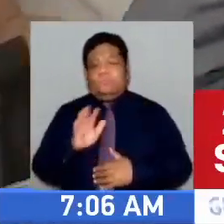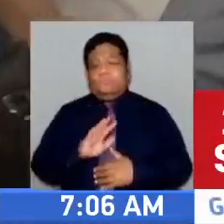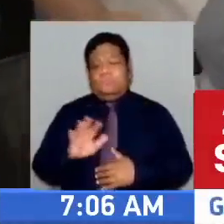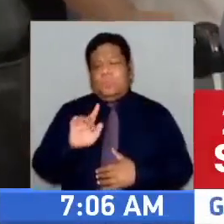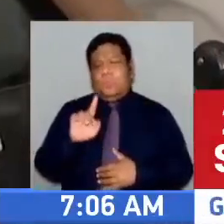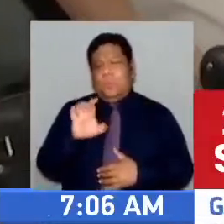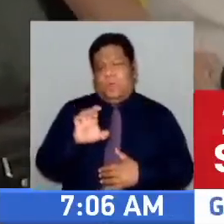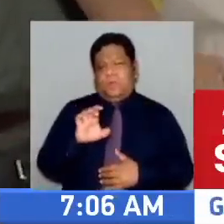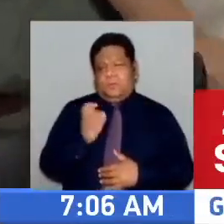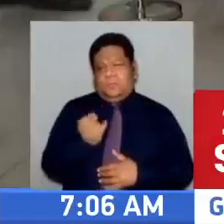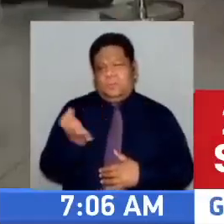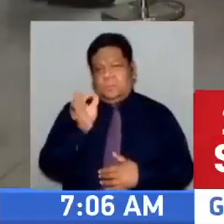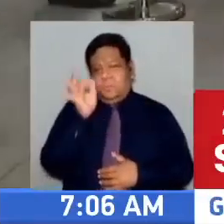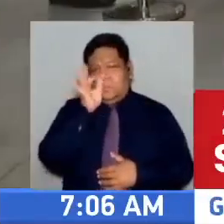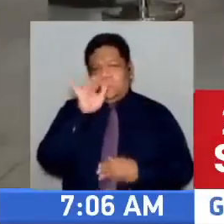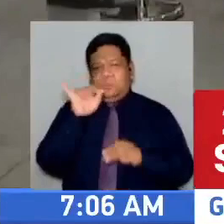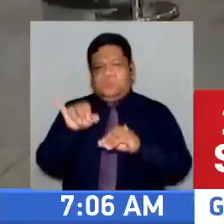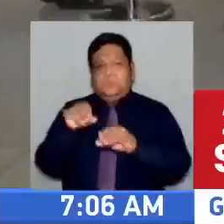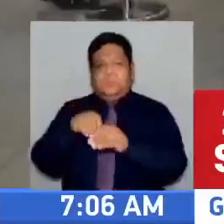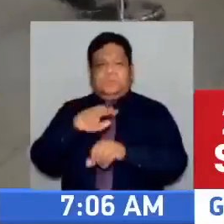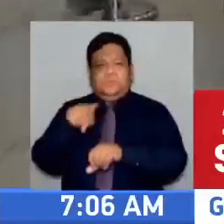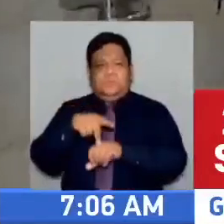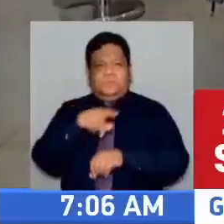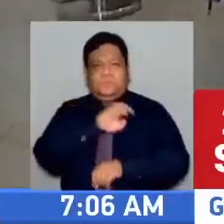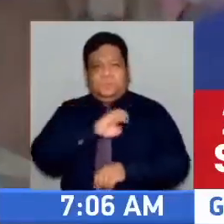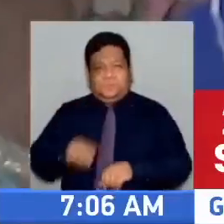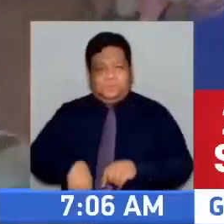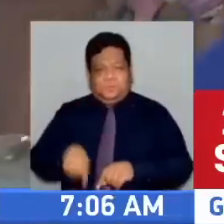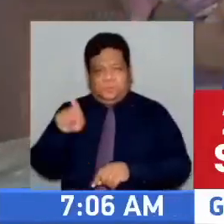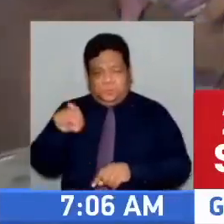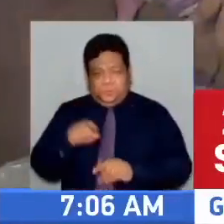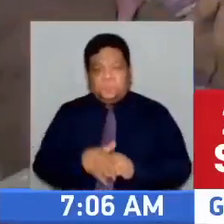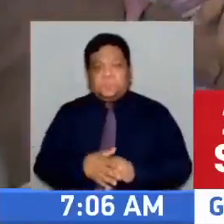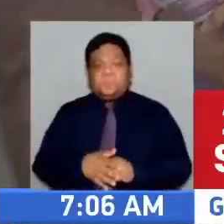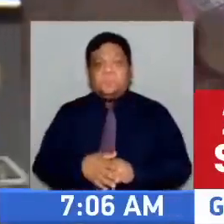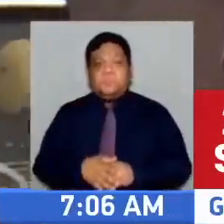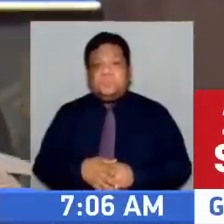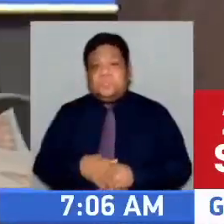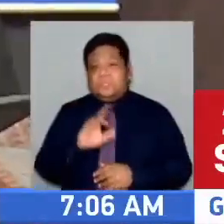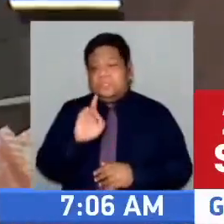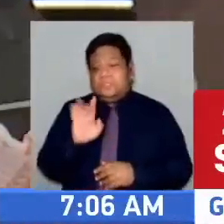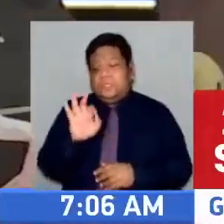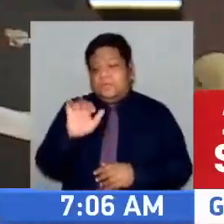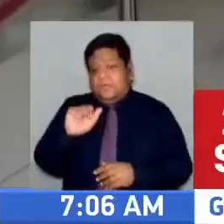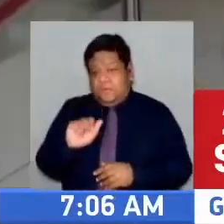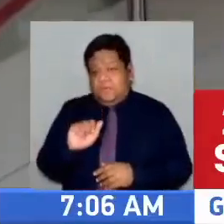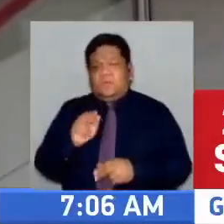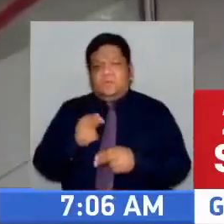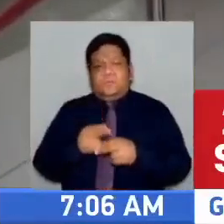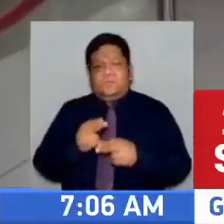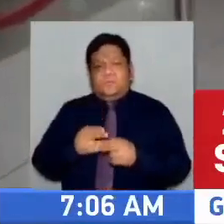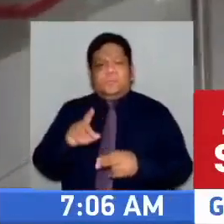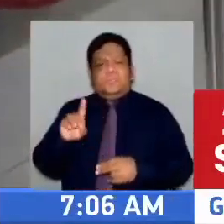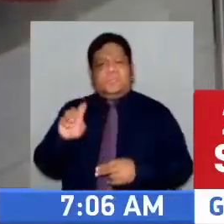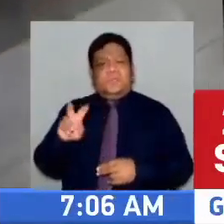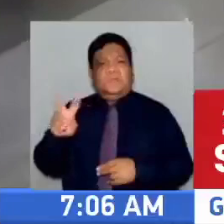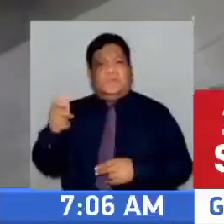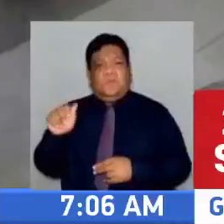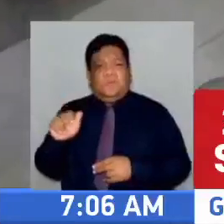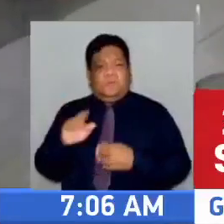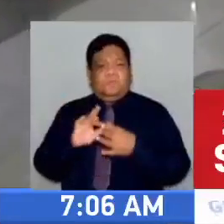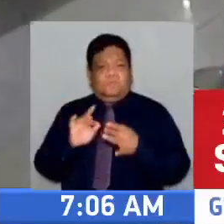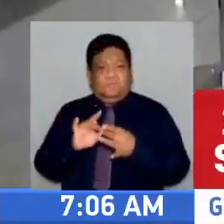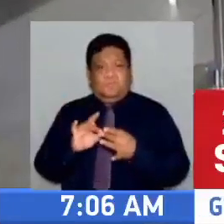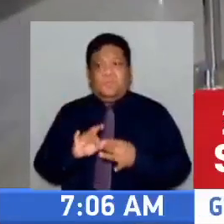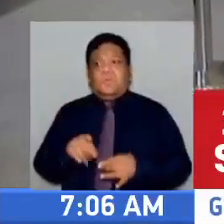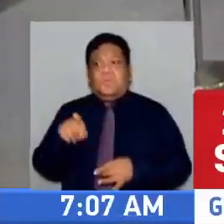Assembly roon. Ayon kay Department of Foreign Affairs Undersecretary Eduardo De Vega, walang papaalisin sa shelter hanggat wala